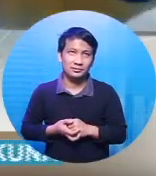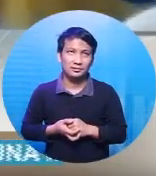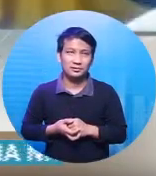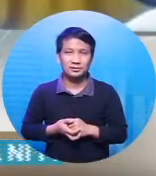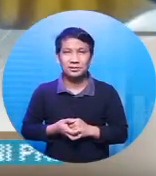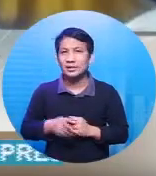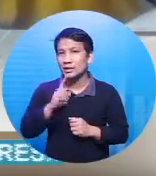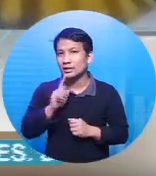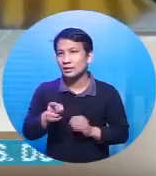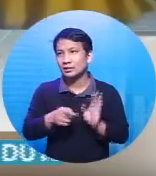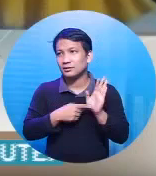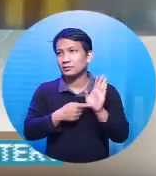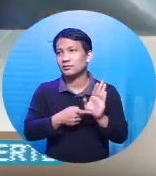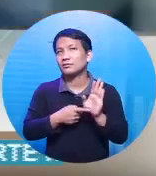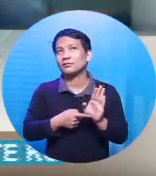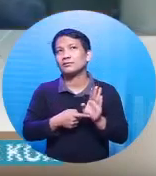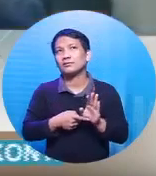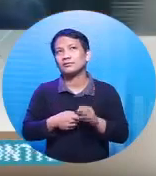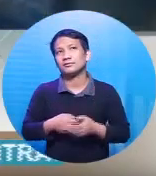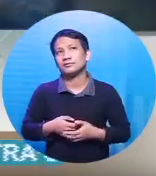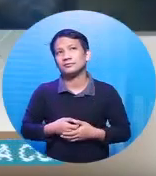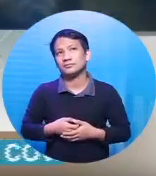Ano po?